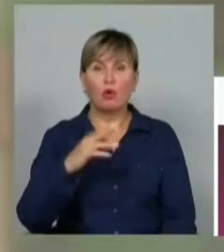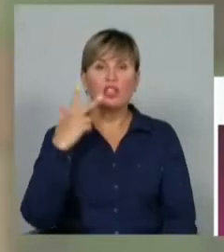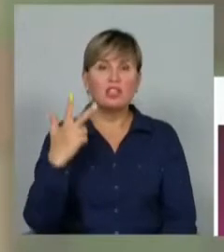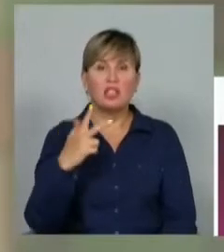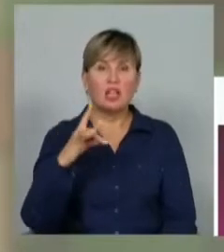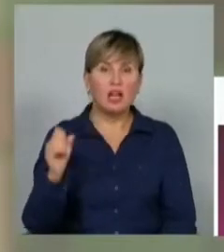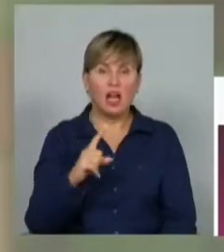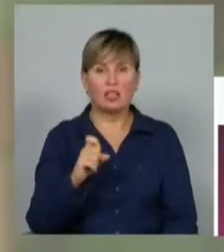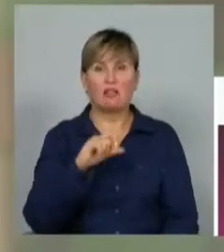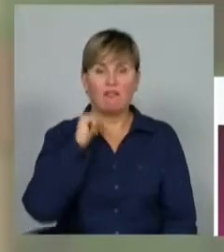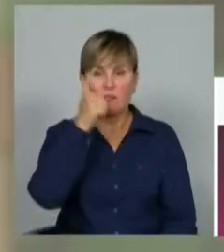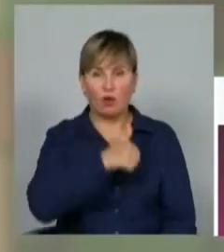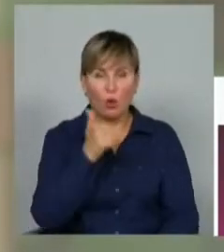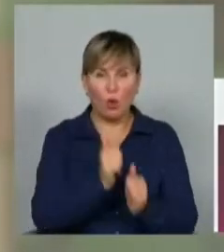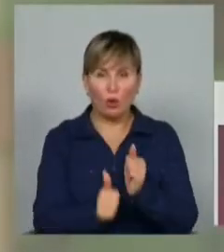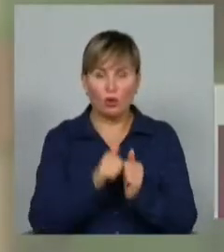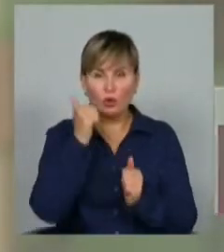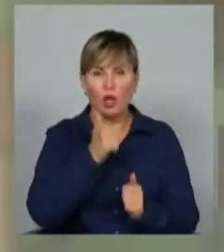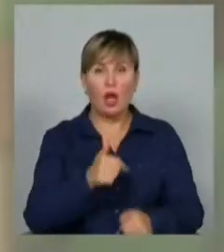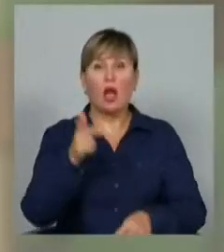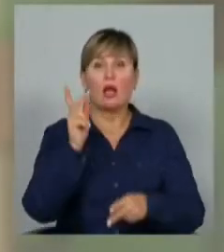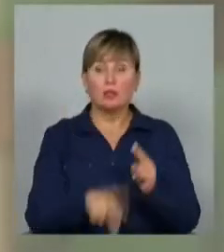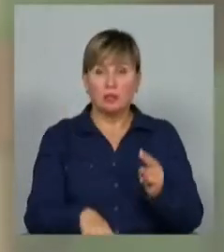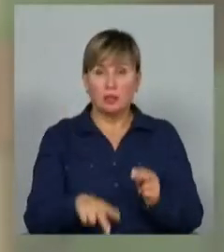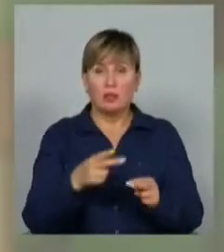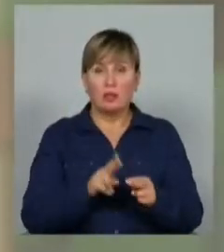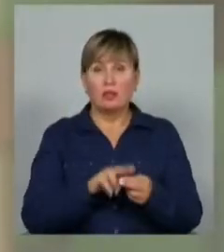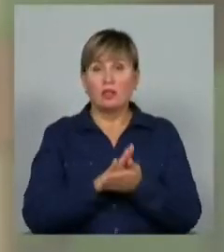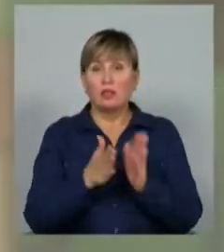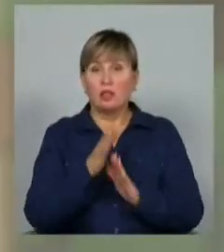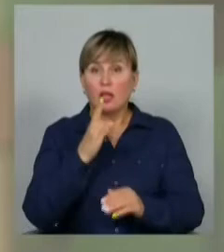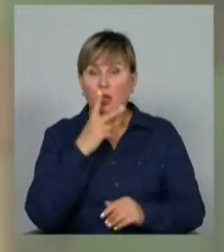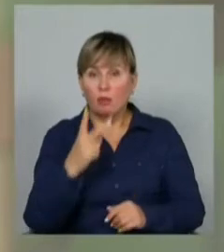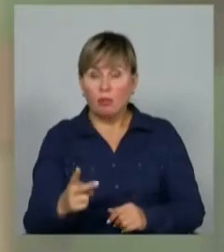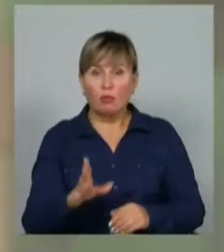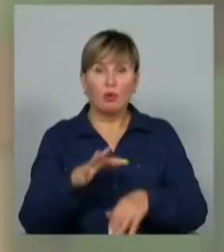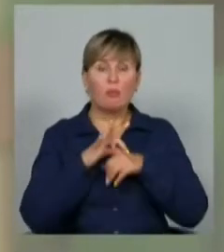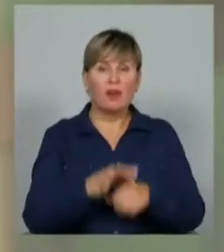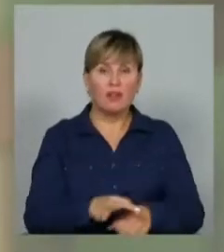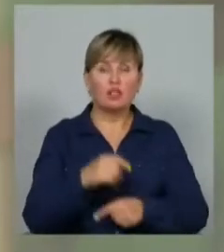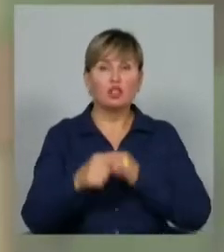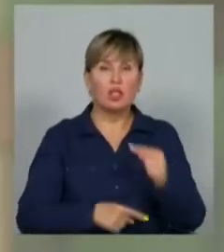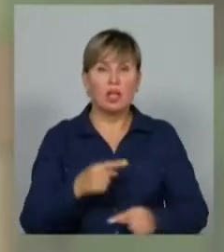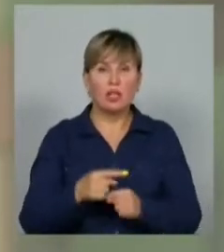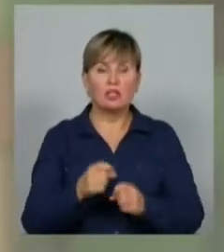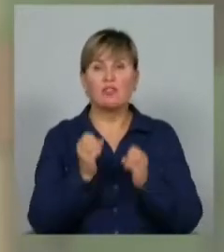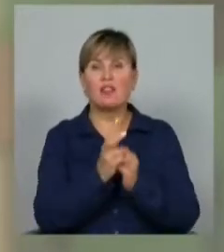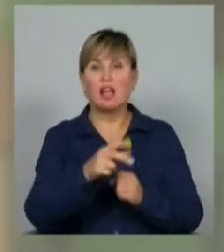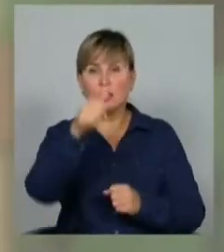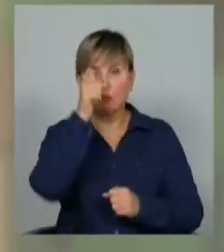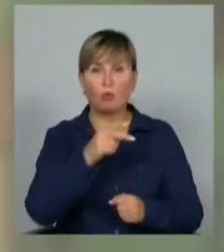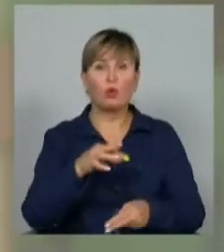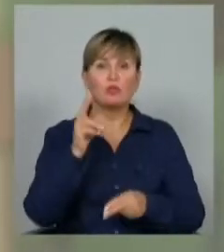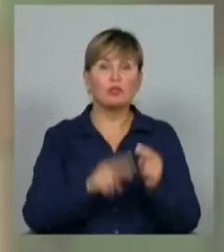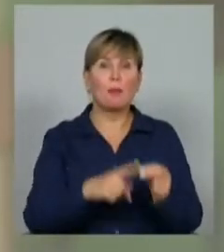3 введения ежегодно. Завершающая, финальная оценка состояния ребенка будет проведена через 12 месяцев по